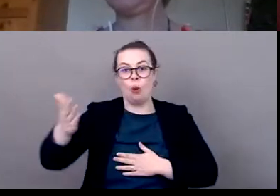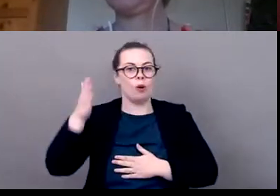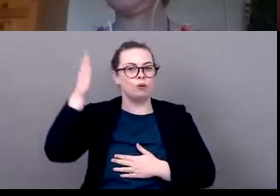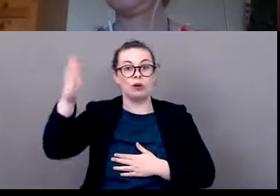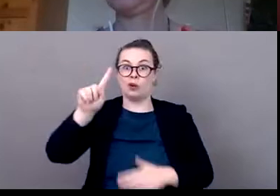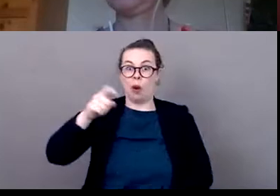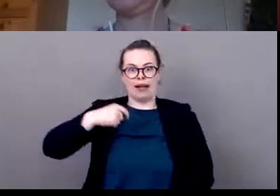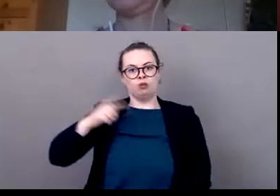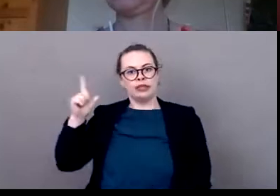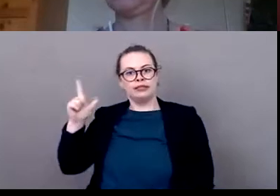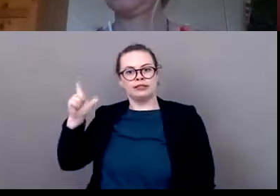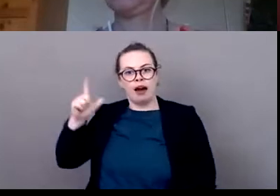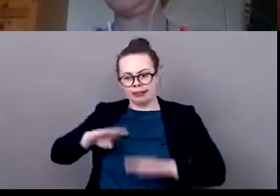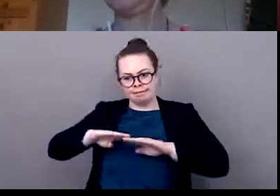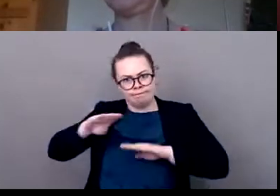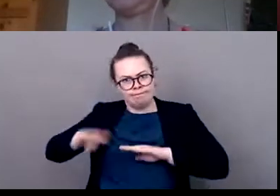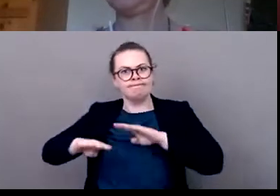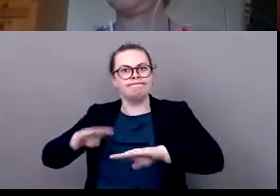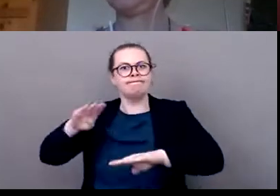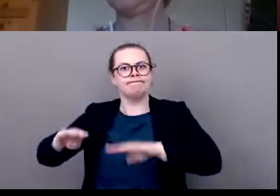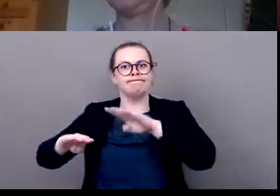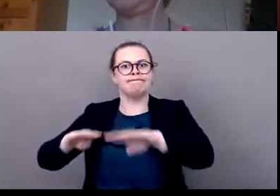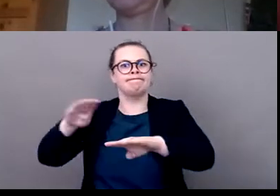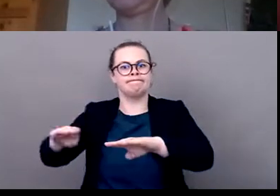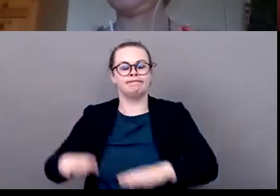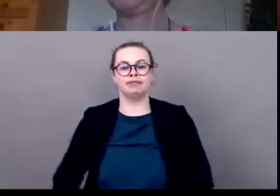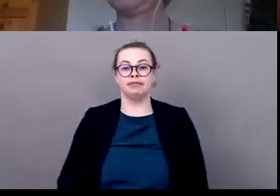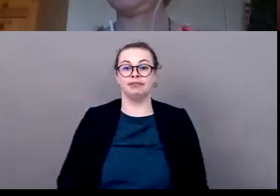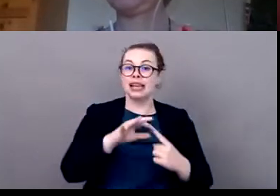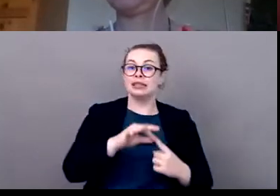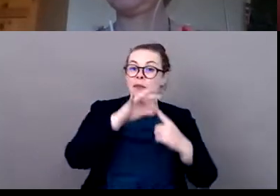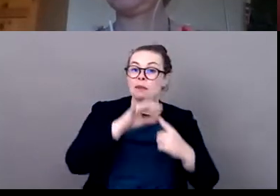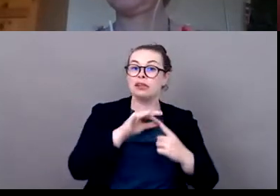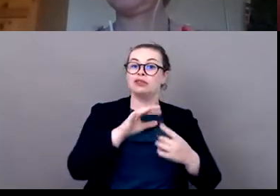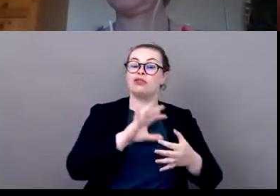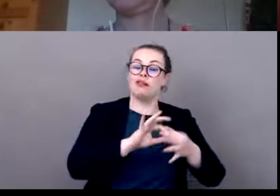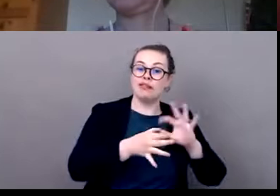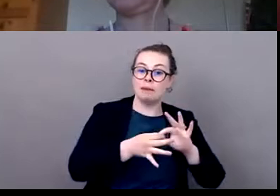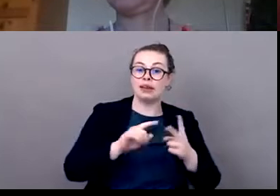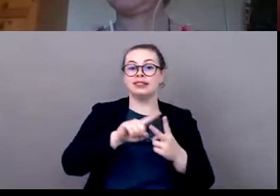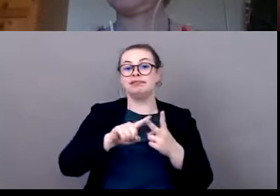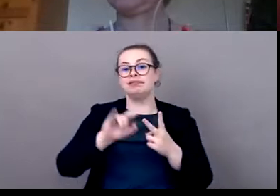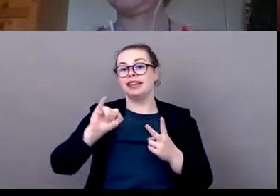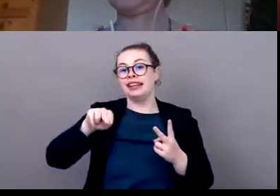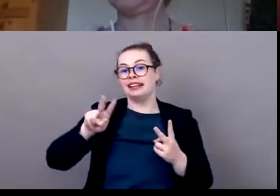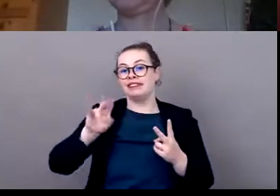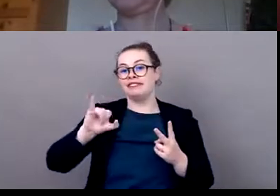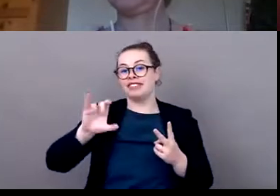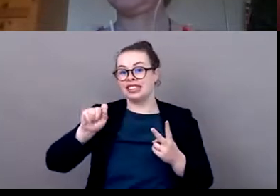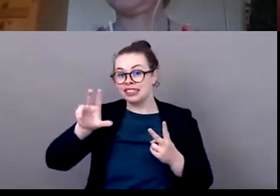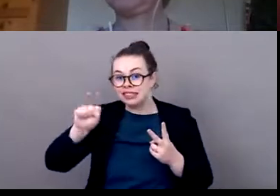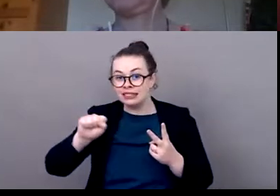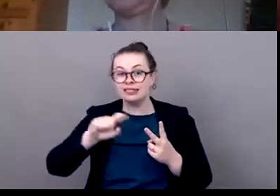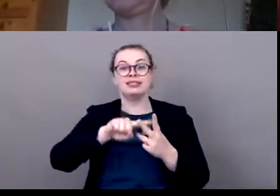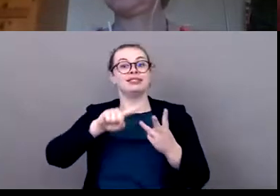dans cette campagne. Et en effet, nous sommes tous d'accord, cela fait bien longtemps que cette campagne aurait dû être lancée.